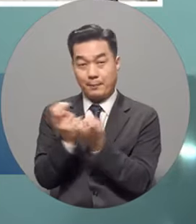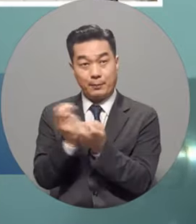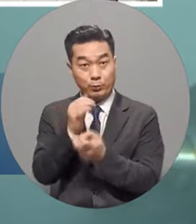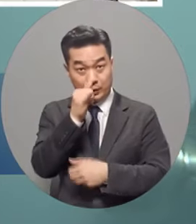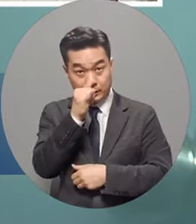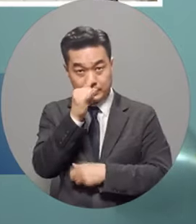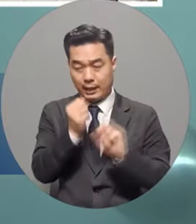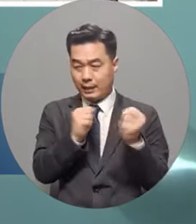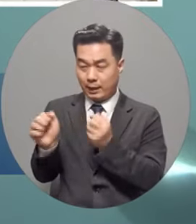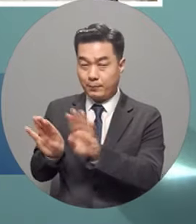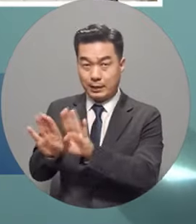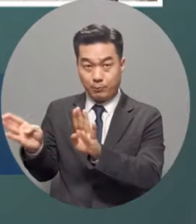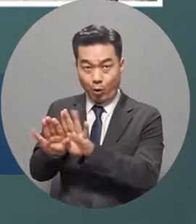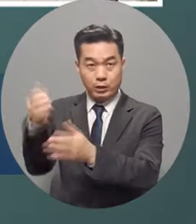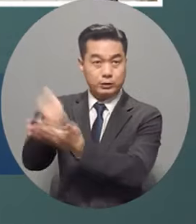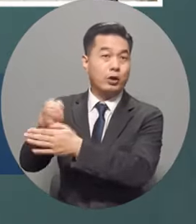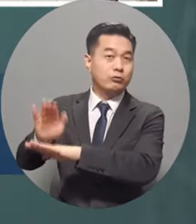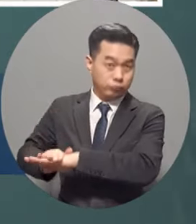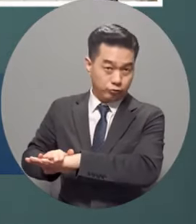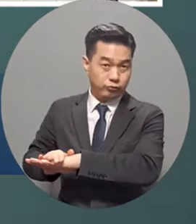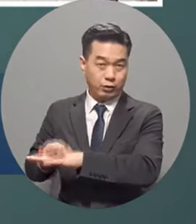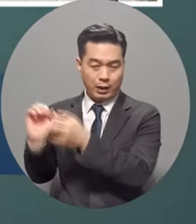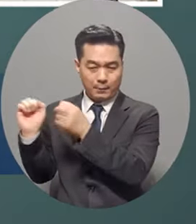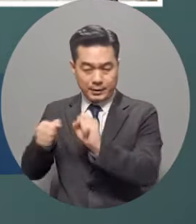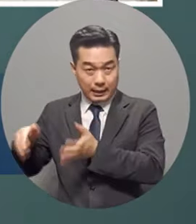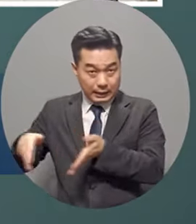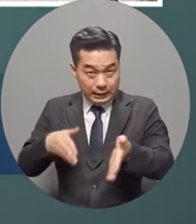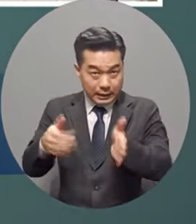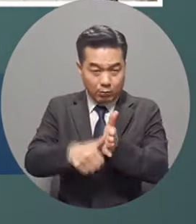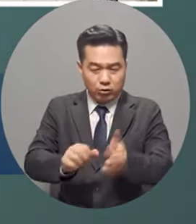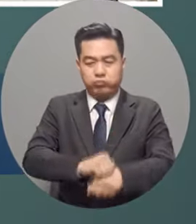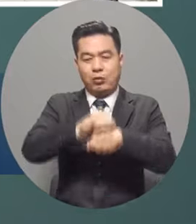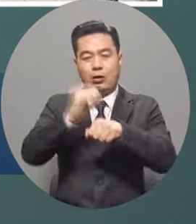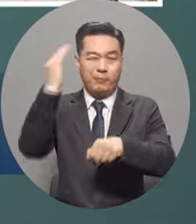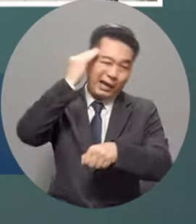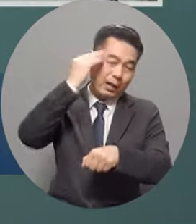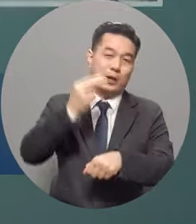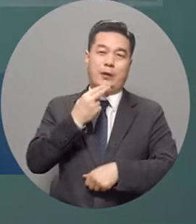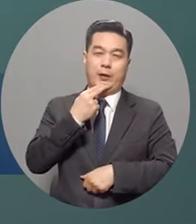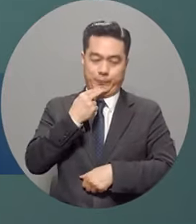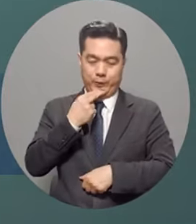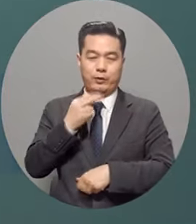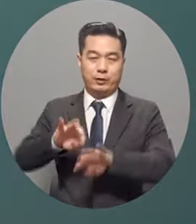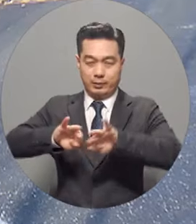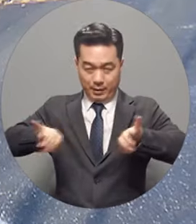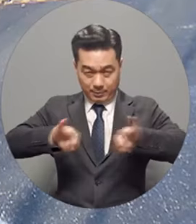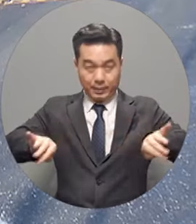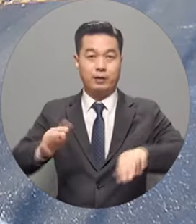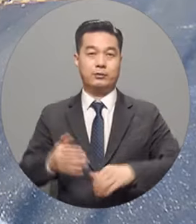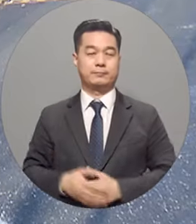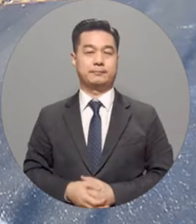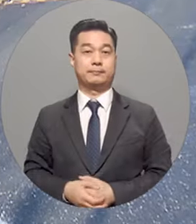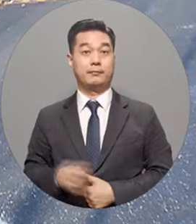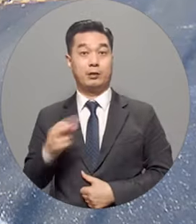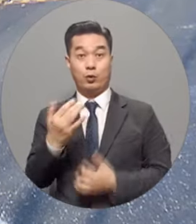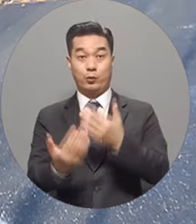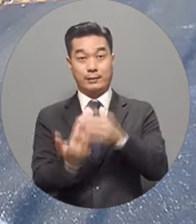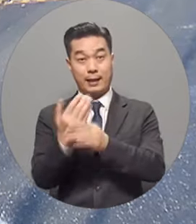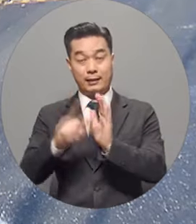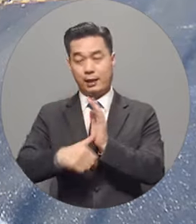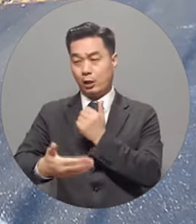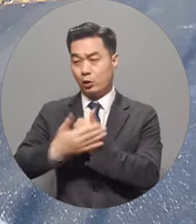있는 출구를 미리 정해두고 피난 경로에 물건을 쌓아놓거나 막아놓지 않아야 됩니다. 또 화재 시 도움을